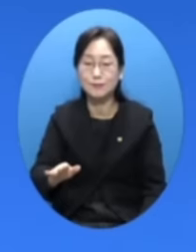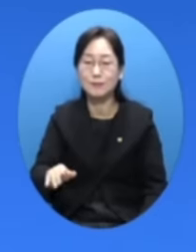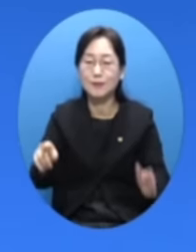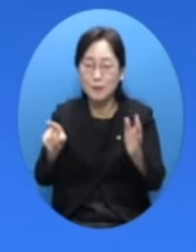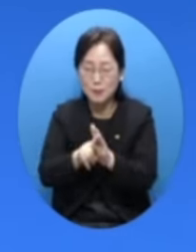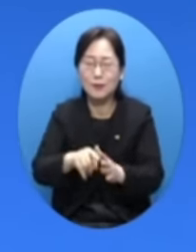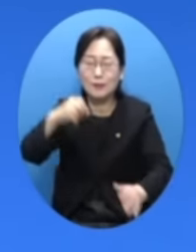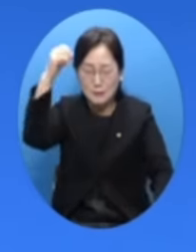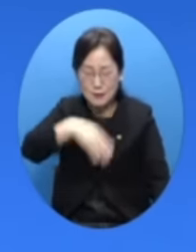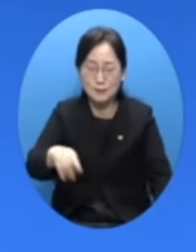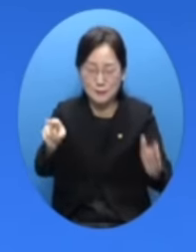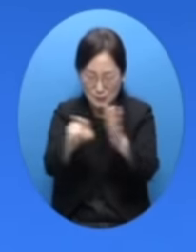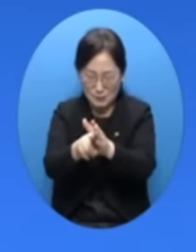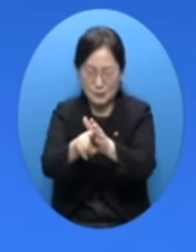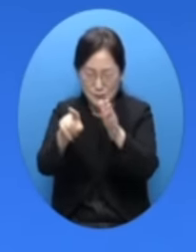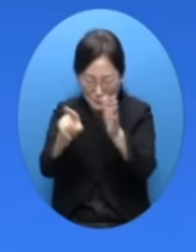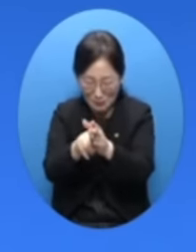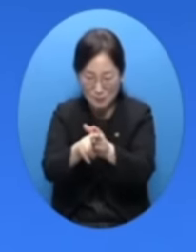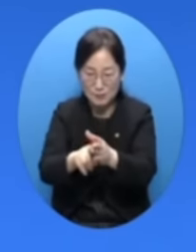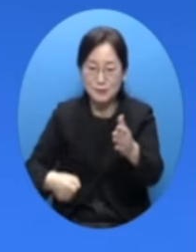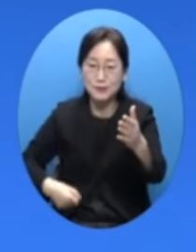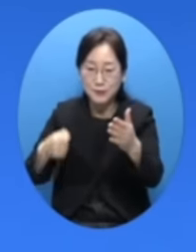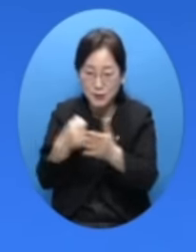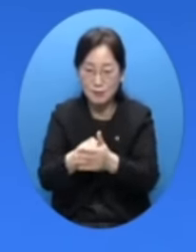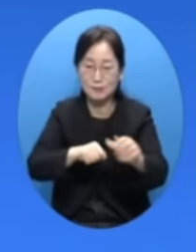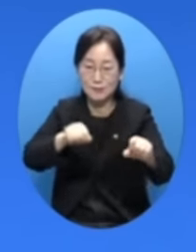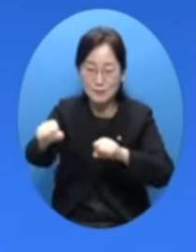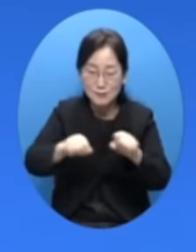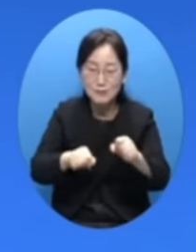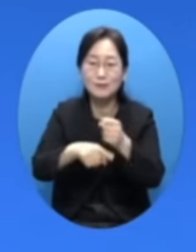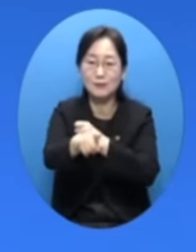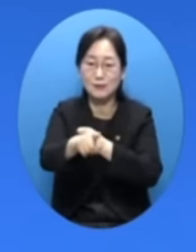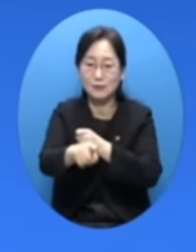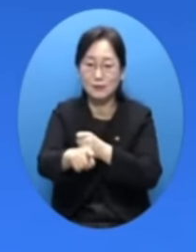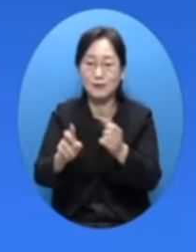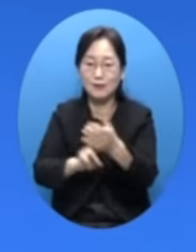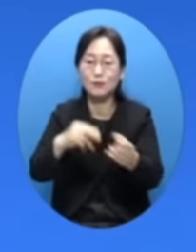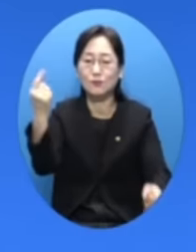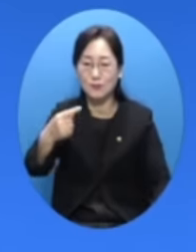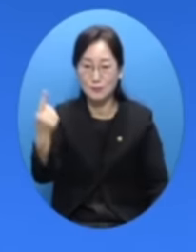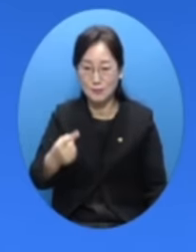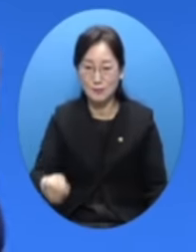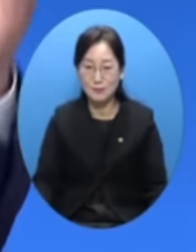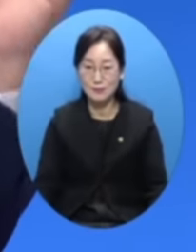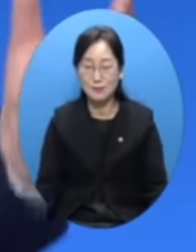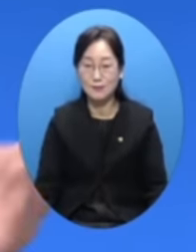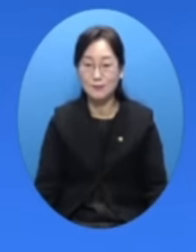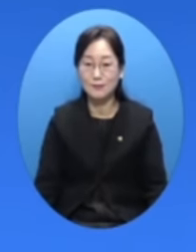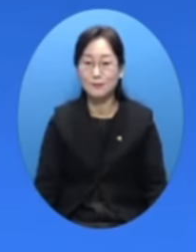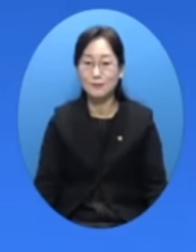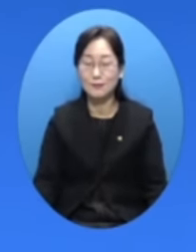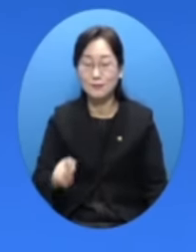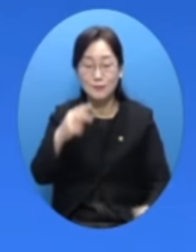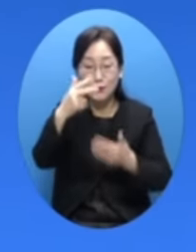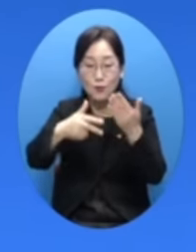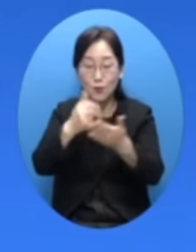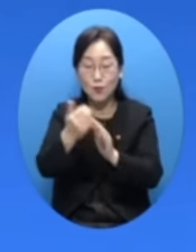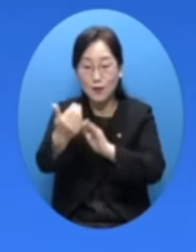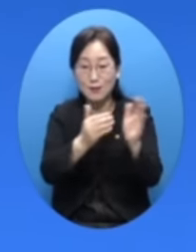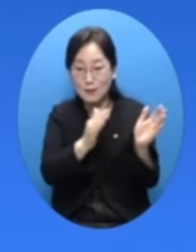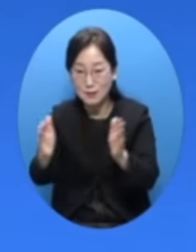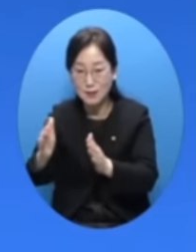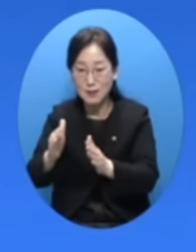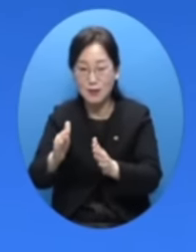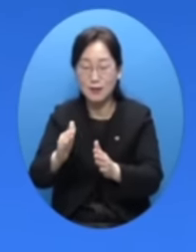믿고 믿습니다고 결단하고 나가는 것이 그 믿음이고 그때 기적이 임하는 것입니다. 그때 여호와 이레 야훼 이레